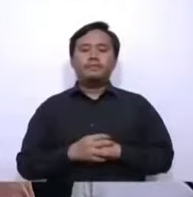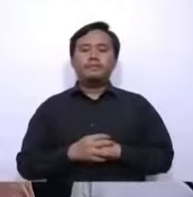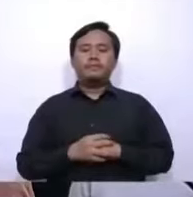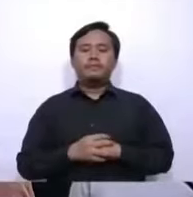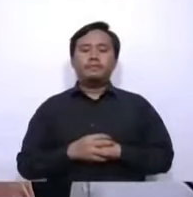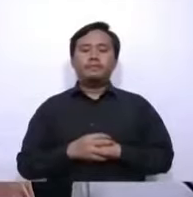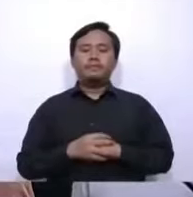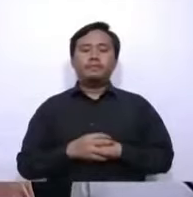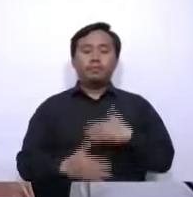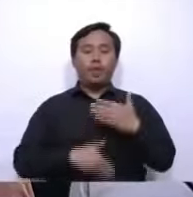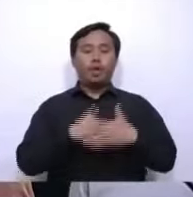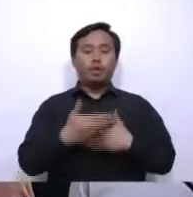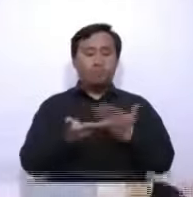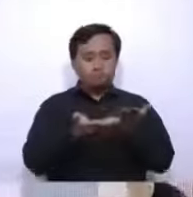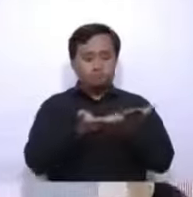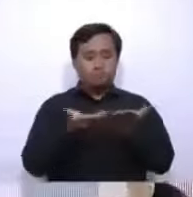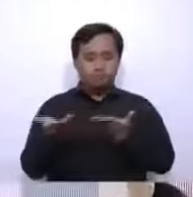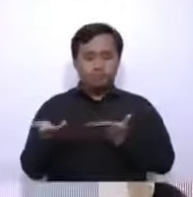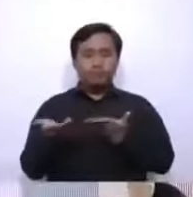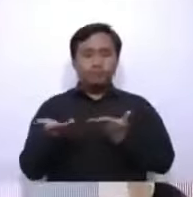Selanjutnya dipersilakan.